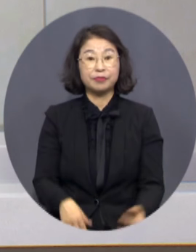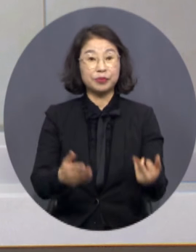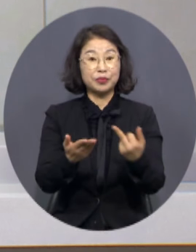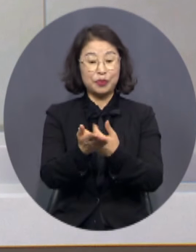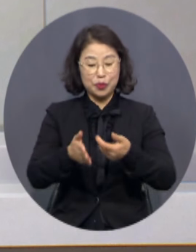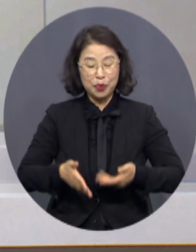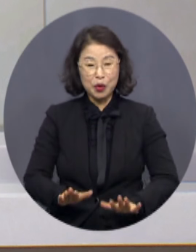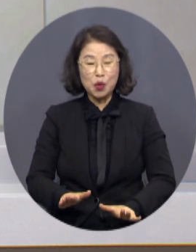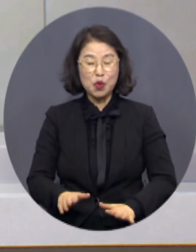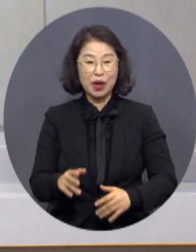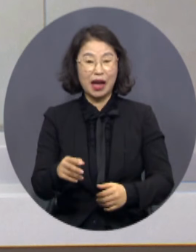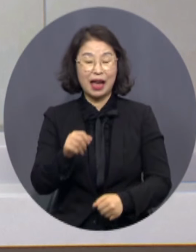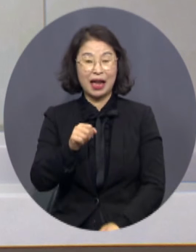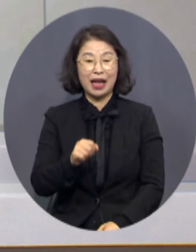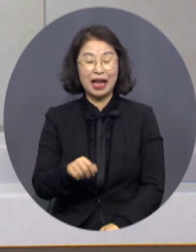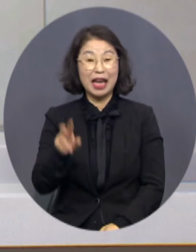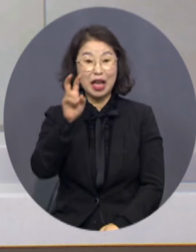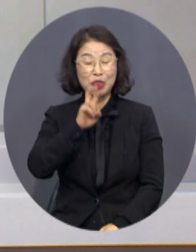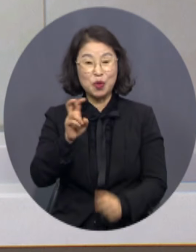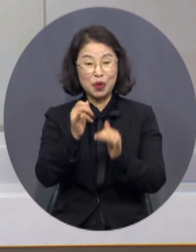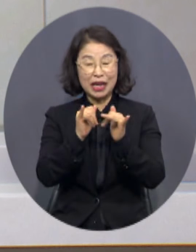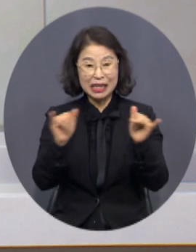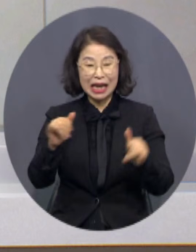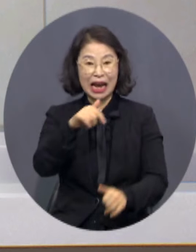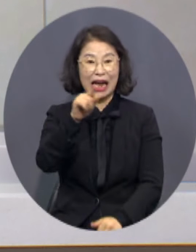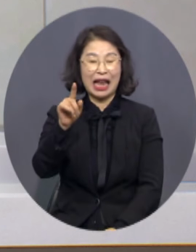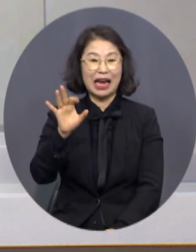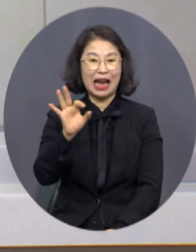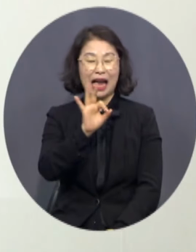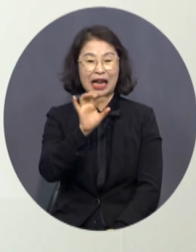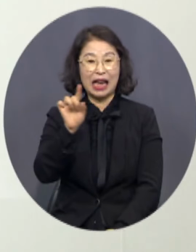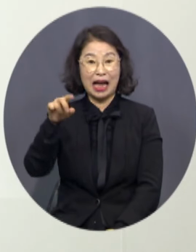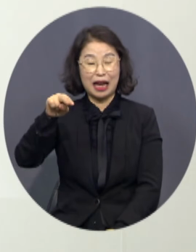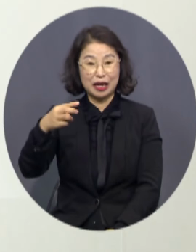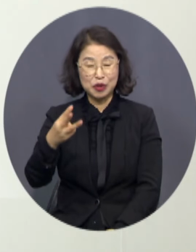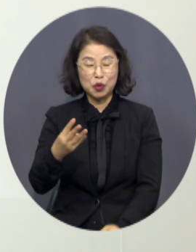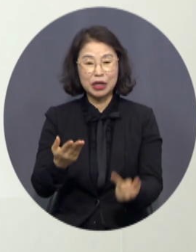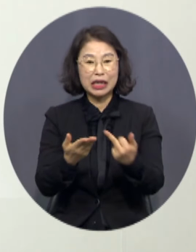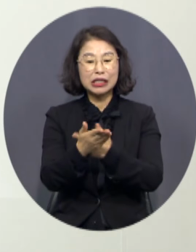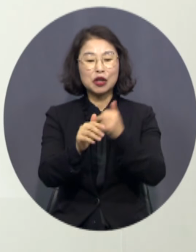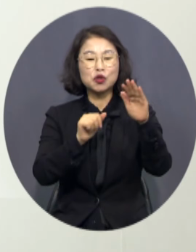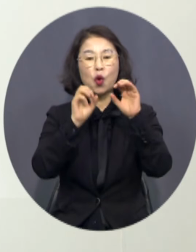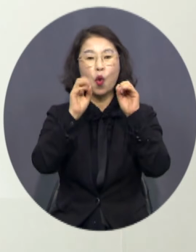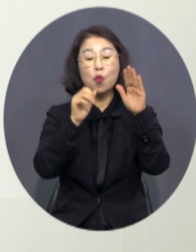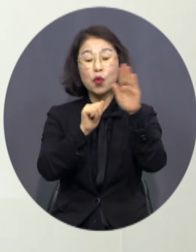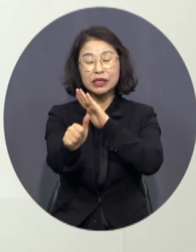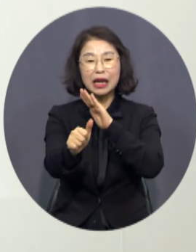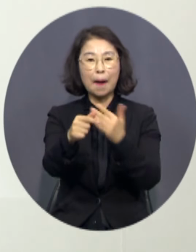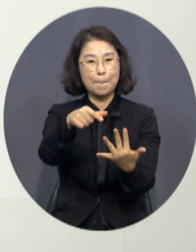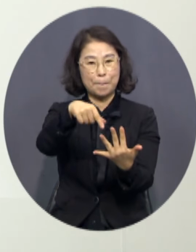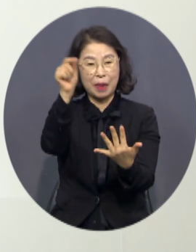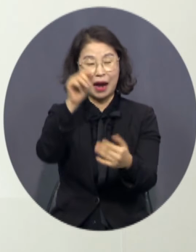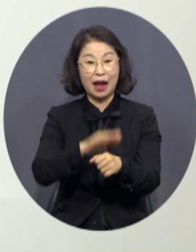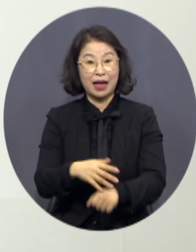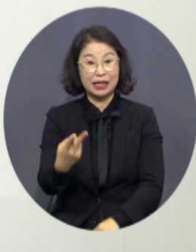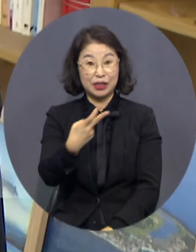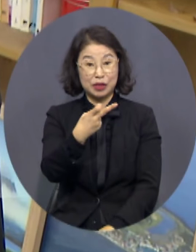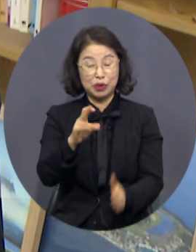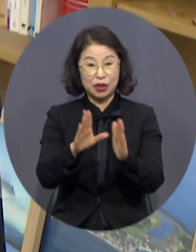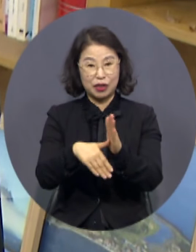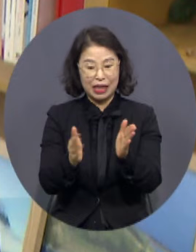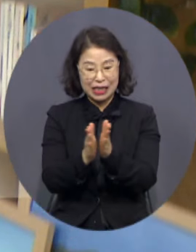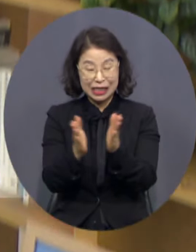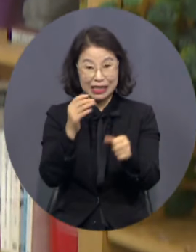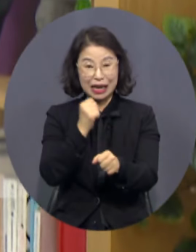제주 출신 뮤지션 강하솔 씨가 제주도 홍보대사로 위촉됐습니다. 싱어송라이터인 강하솔 씨는 2012년